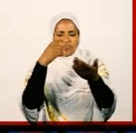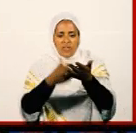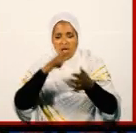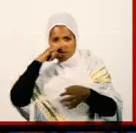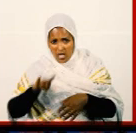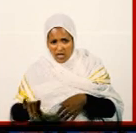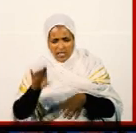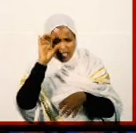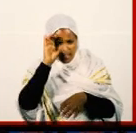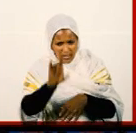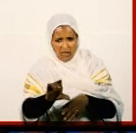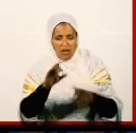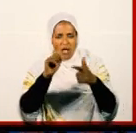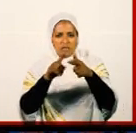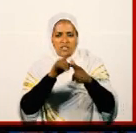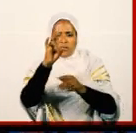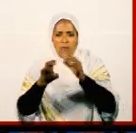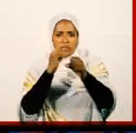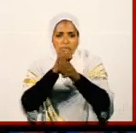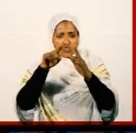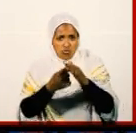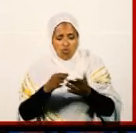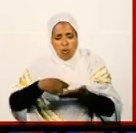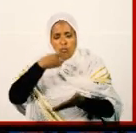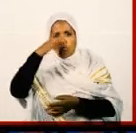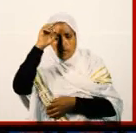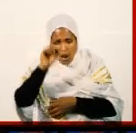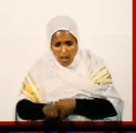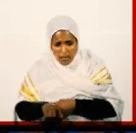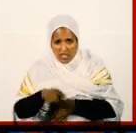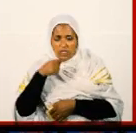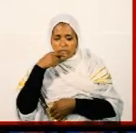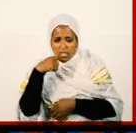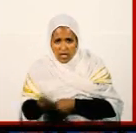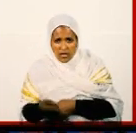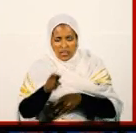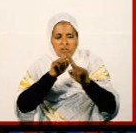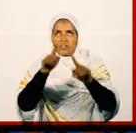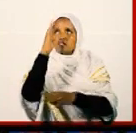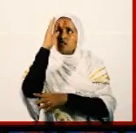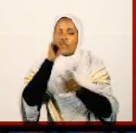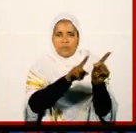ያ ህፃን የግዴታ እንግዲህ ከሰባት ዓመቱ ጀምሮ መቁረብ አለበት ተብሎ ቢነገርም ግን